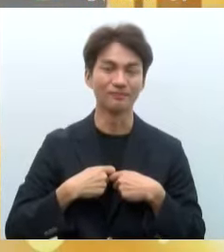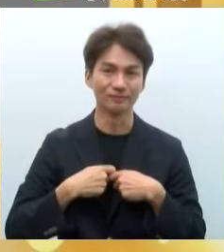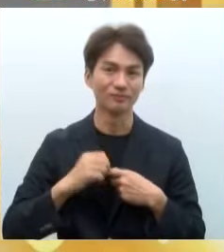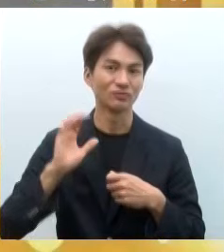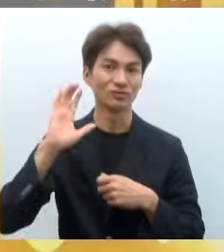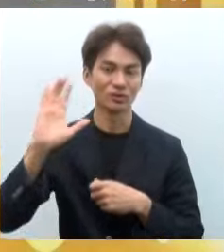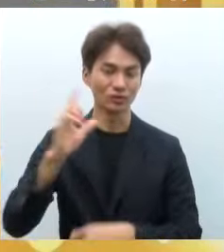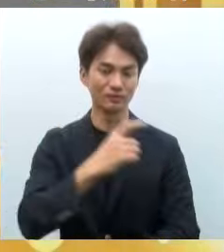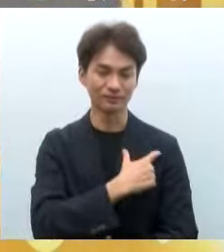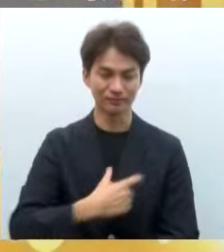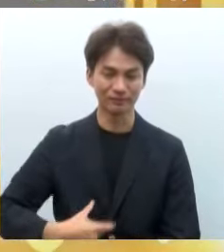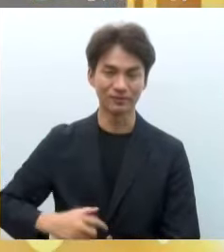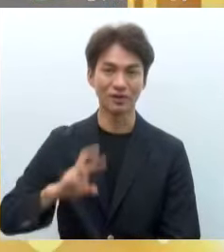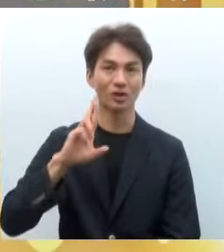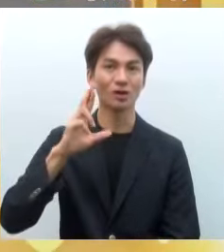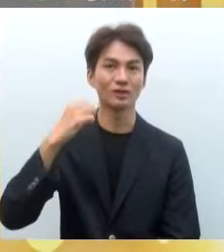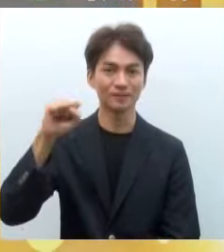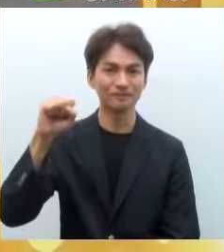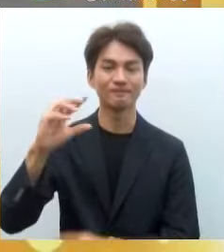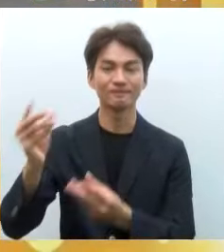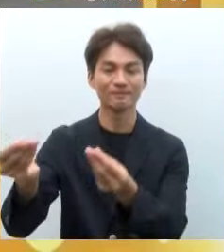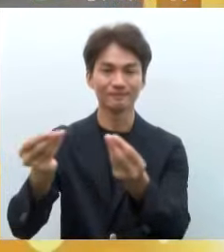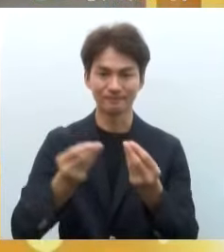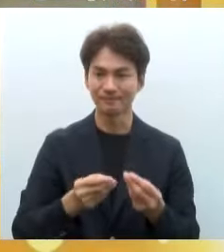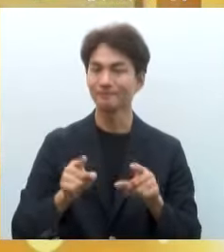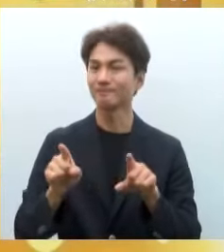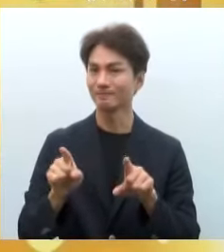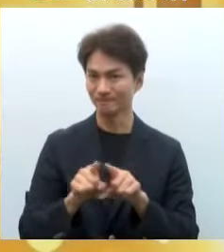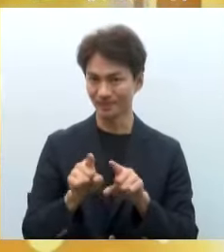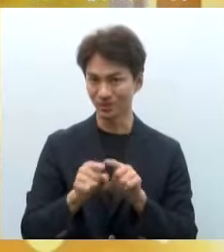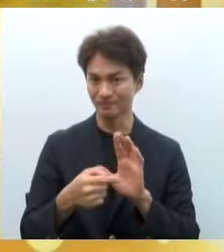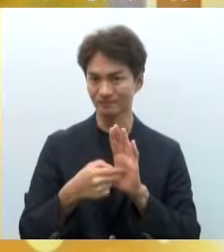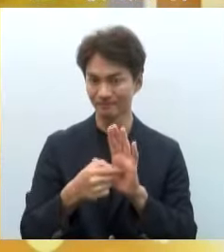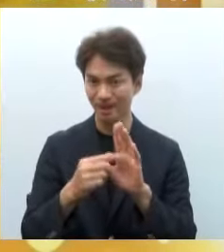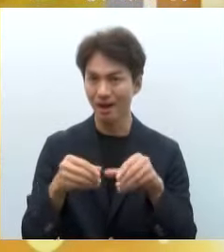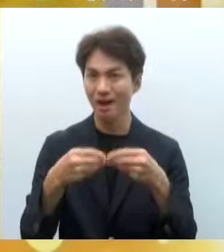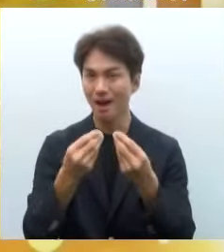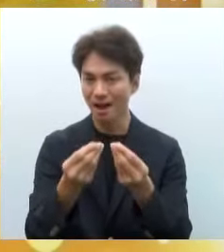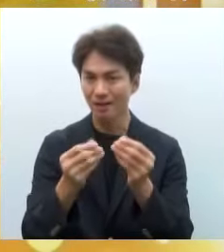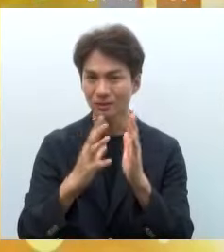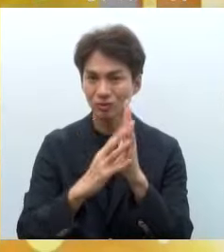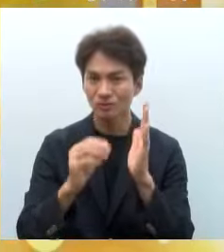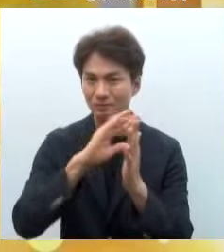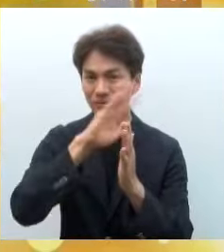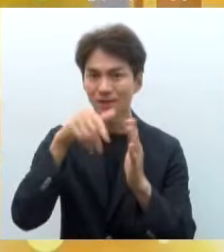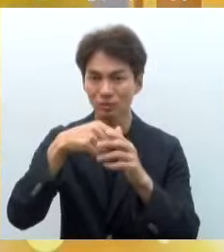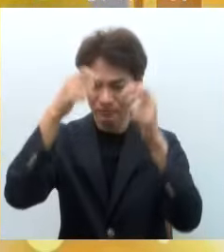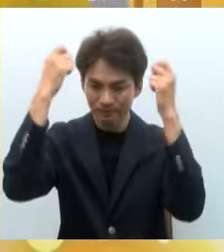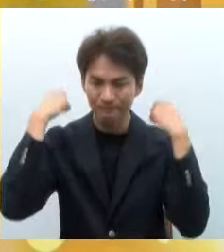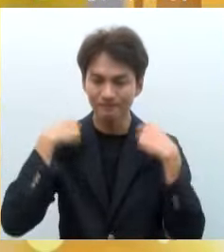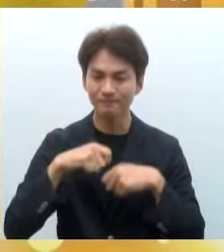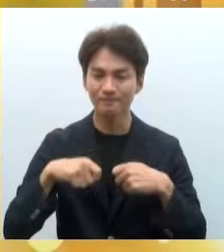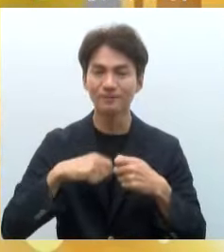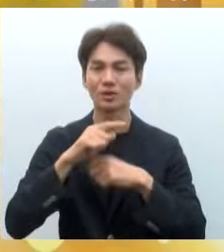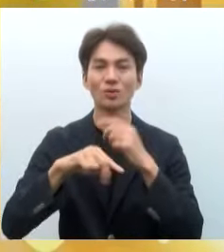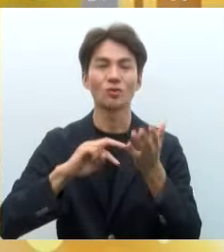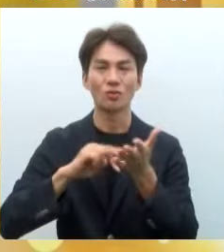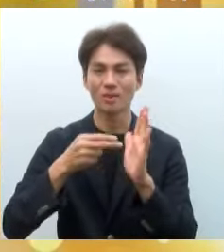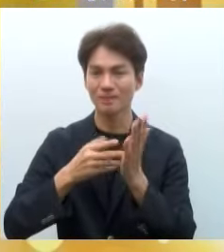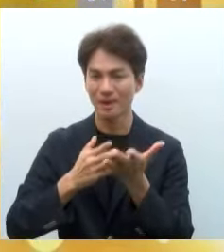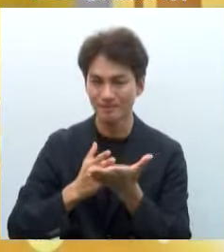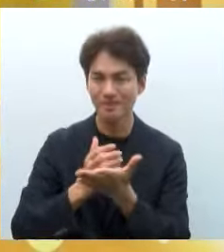ยู่หัวในหลวงรัชกาลที่10อันเป็นสัญลักษณ์เพื่อแสดงว่าผู้เข้ารับการอบรมได้ผ่านกระบวนการปลูกฝังค่านิยมที่ดีงามในเรื่อง